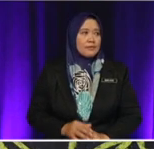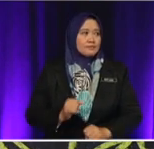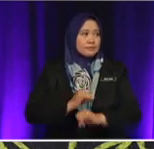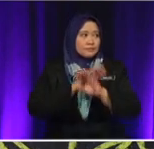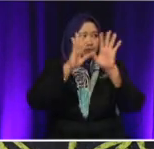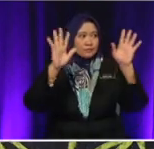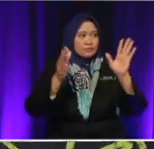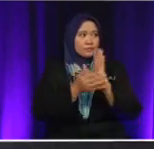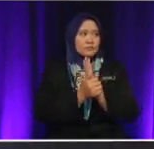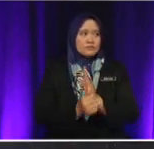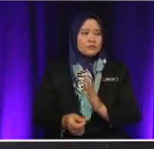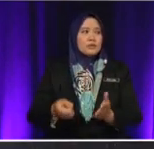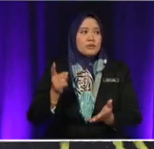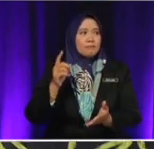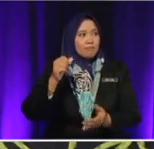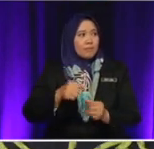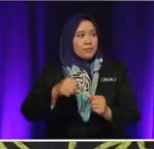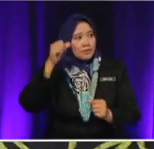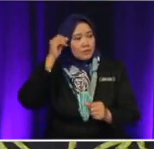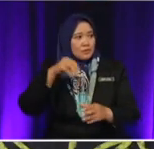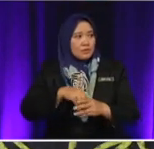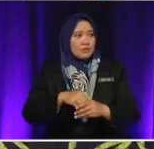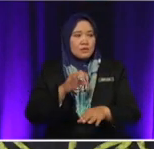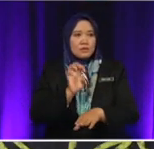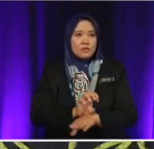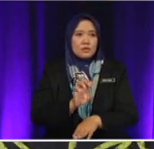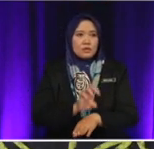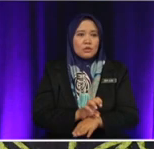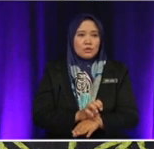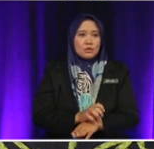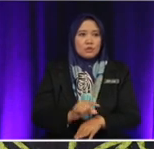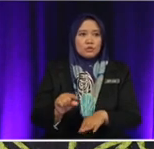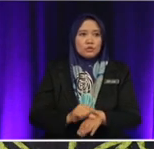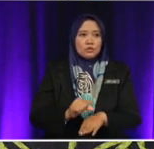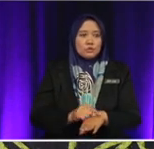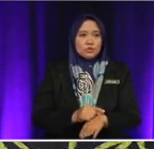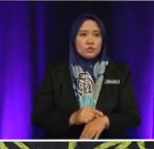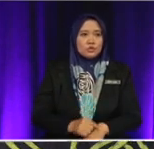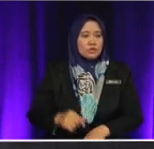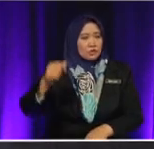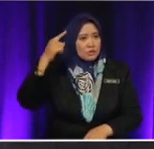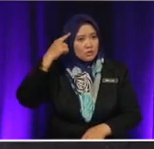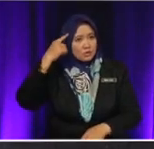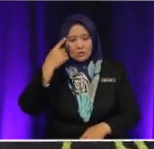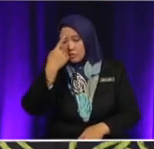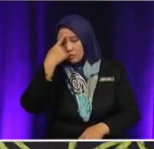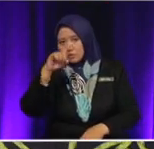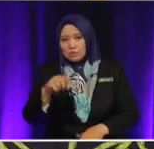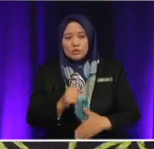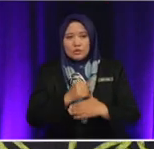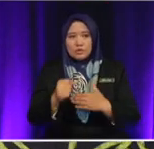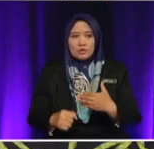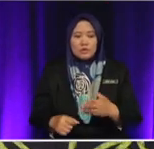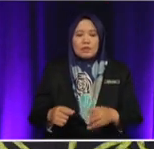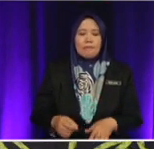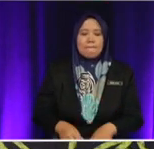Kemahiran berfikir dalam keusahawanan ialah menggunakan akal untuk menyelesaikan masalah. Okay. Selain itu, membuat